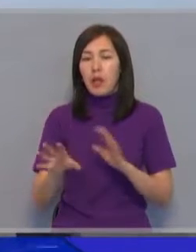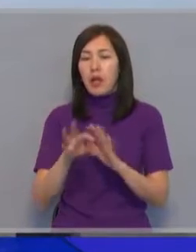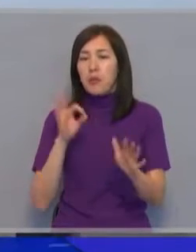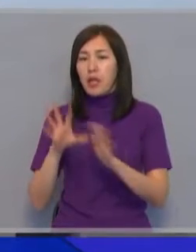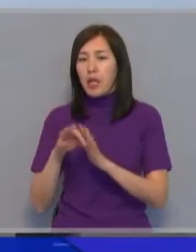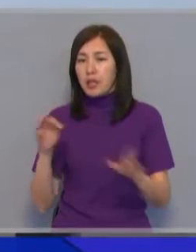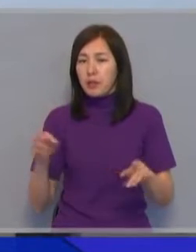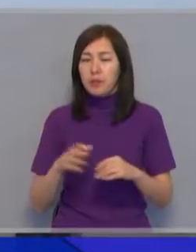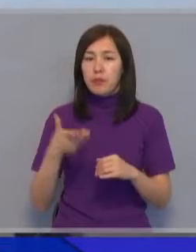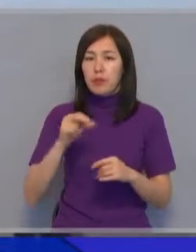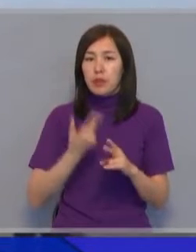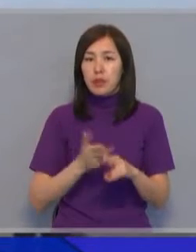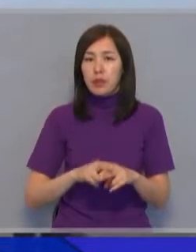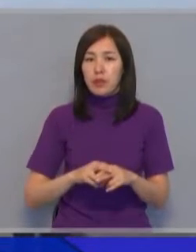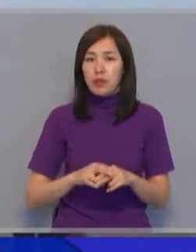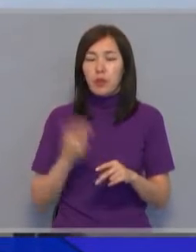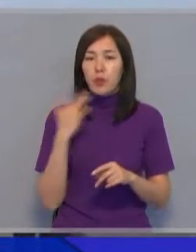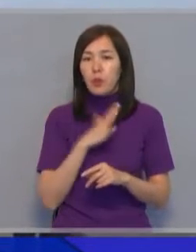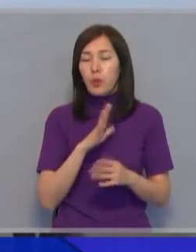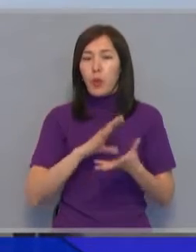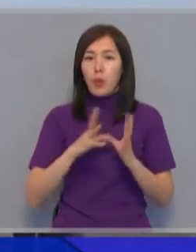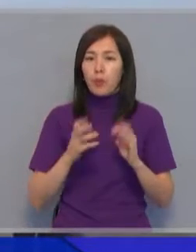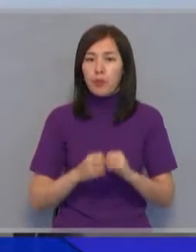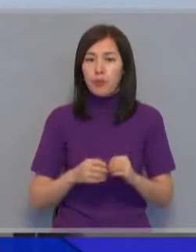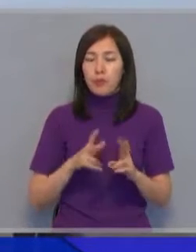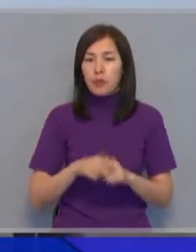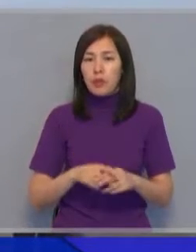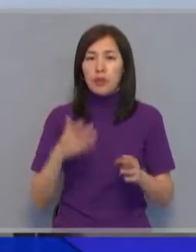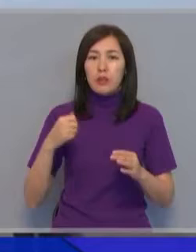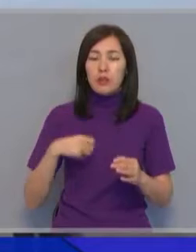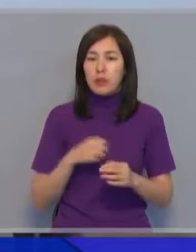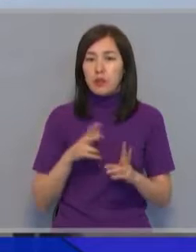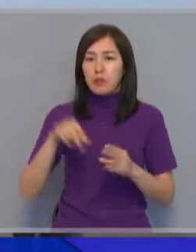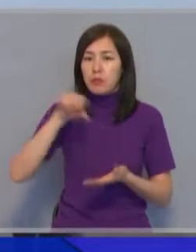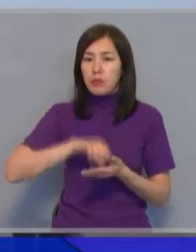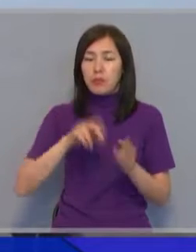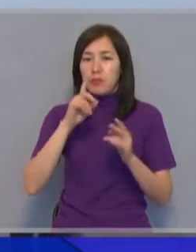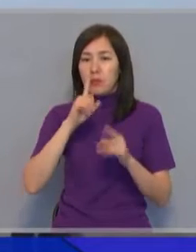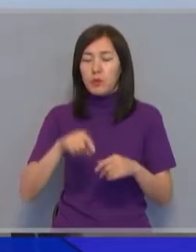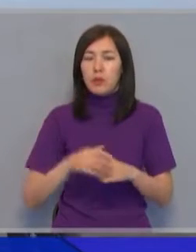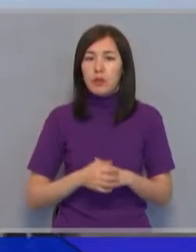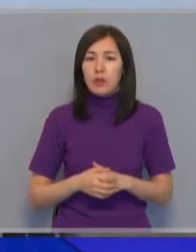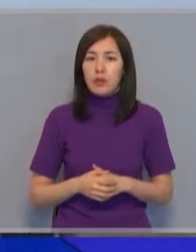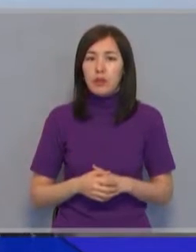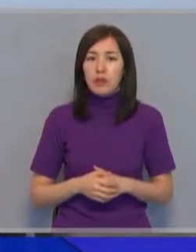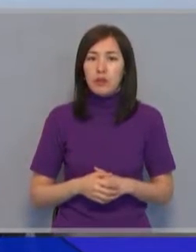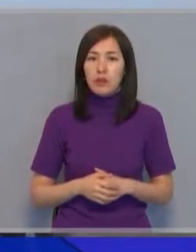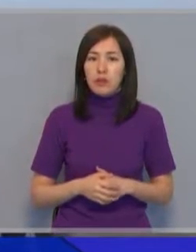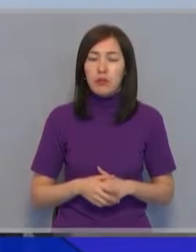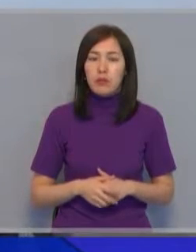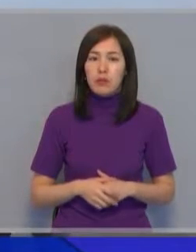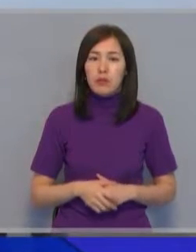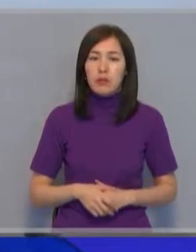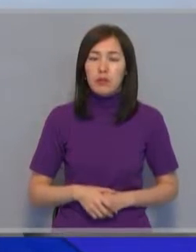таңдайды біріне бірі. Әрине ол деген көп нәрсе. Мысалы атың жақсы болмаса өзіңде өрге аппаратта, ол кезде біз аппаратымызда өрге барды